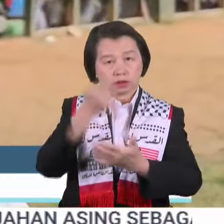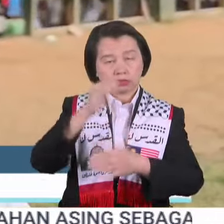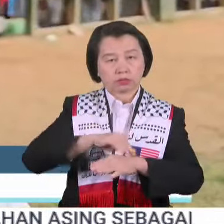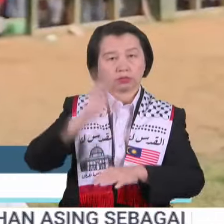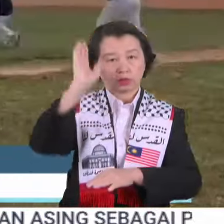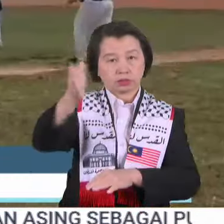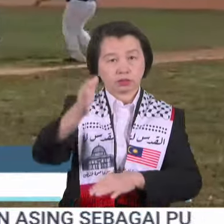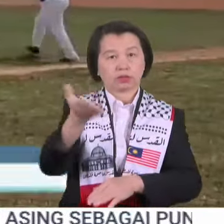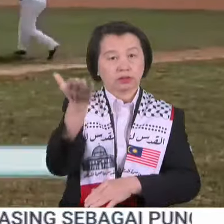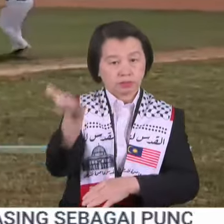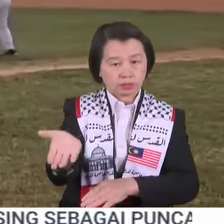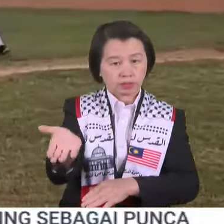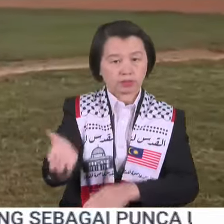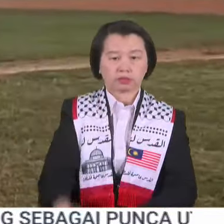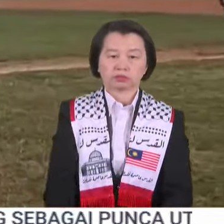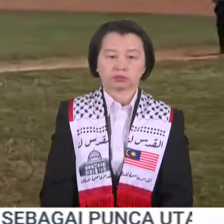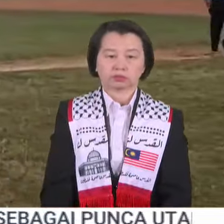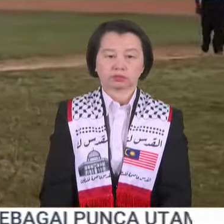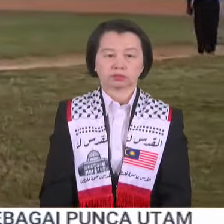depan baseball Malaysia.